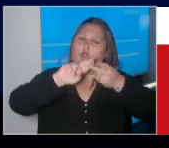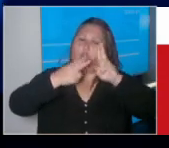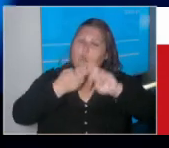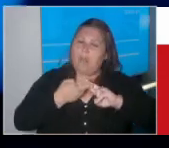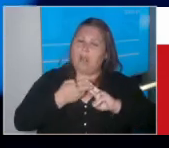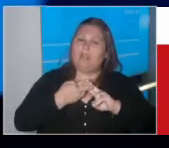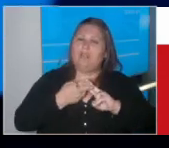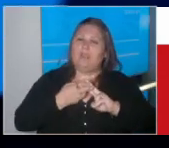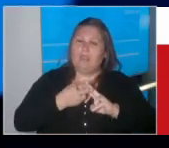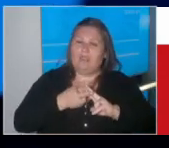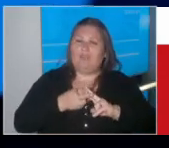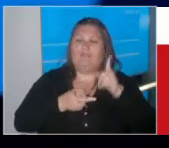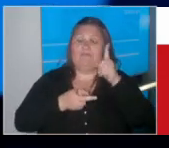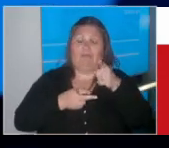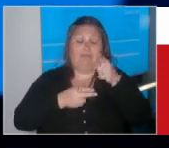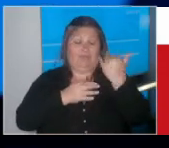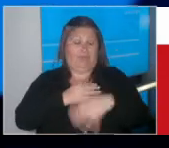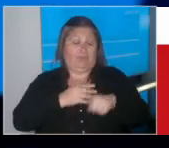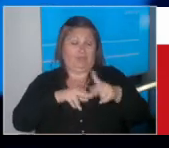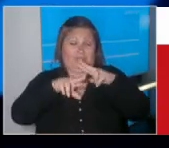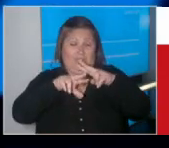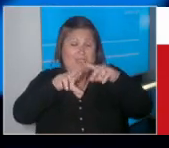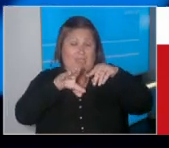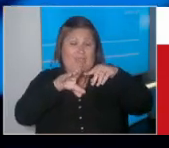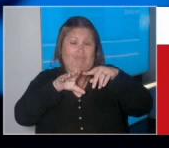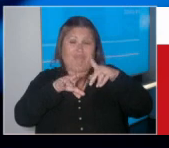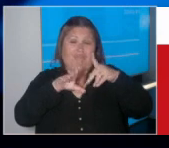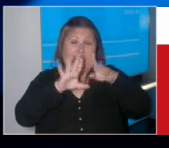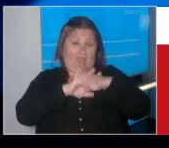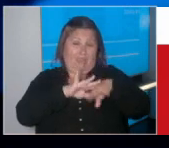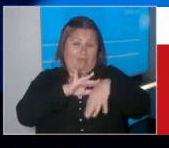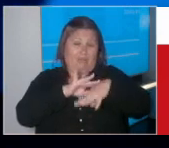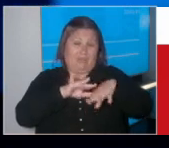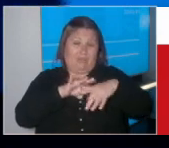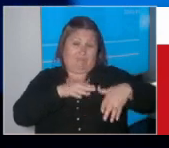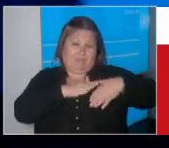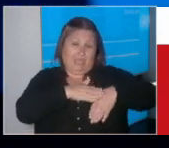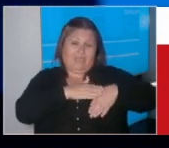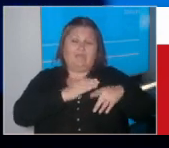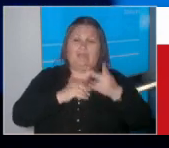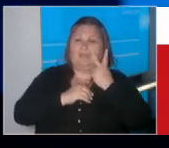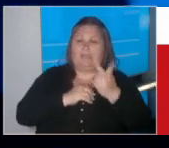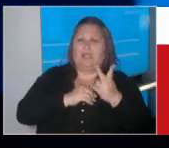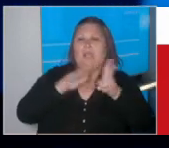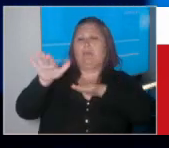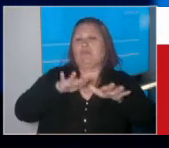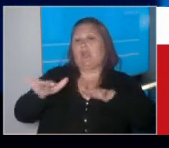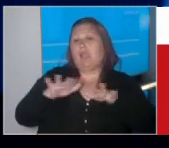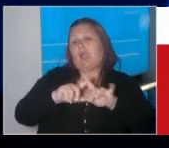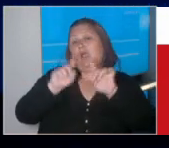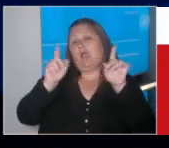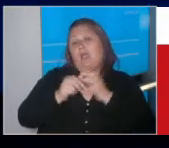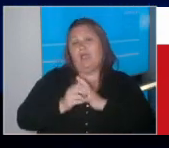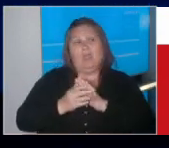כשאתה עם חור בכיס, אתה מסתכל בסוף למעלה על ראש הממשלה ושר האוצר, ומבחינתך הם אלה שאשמים במידה כזאת או אחרת, לפחות